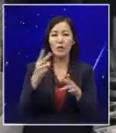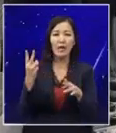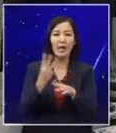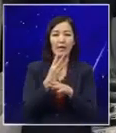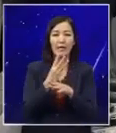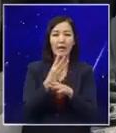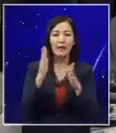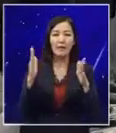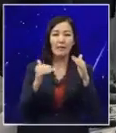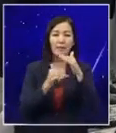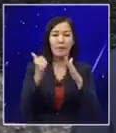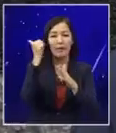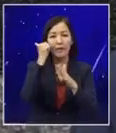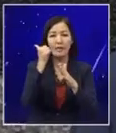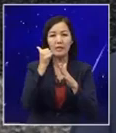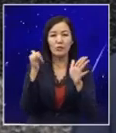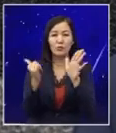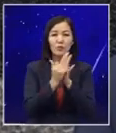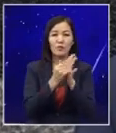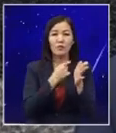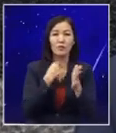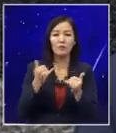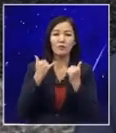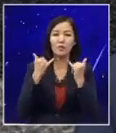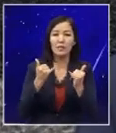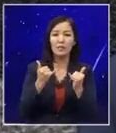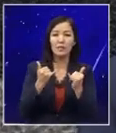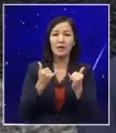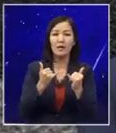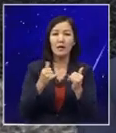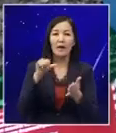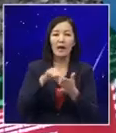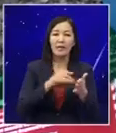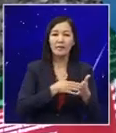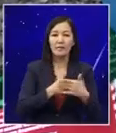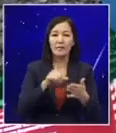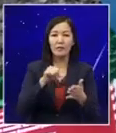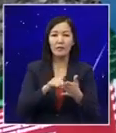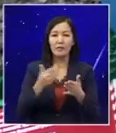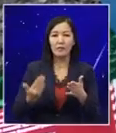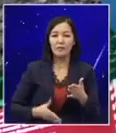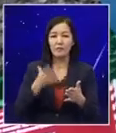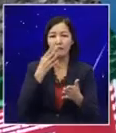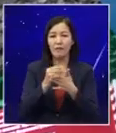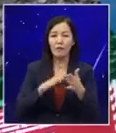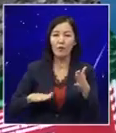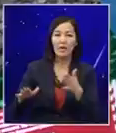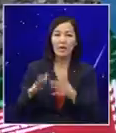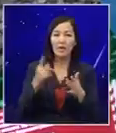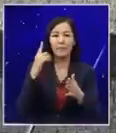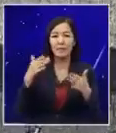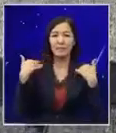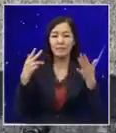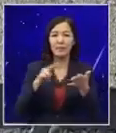счету мемориальная доска, установленная в Талдыкургане в честь почетных граждан, принимавших активное участие в жизни своего края. Ее